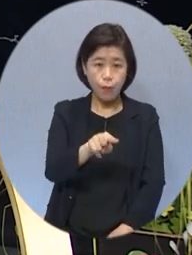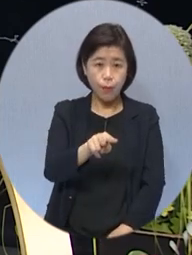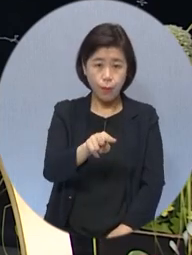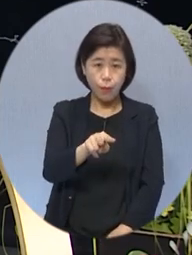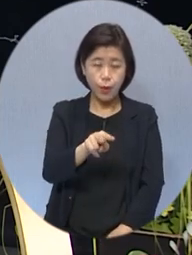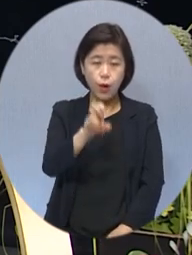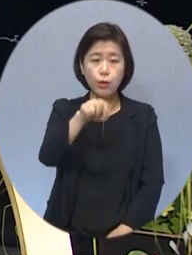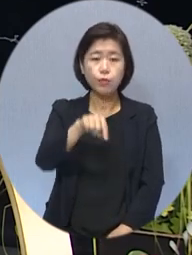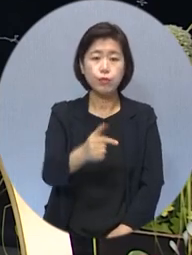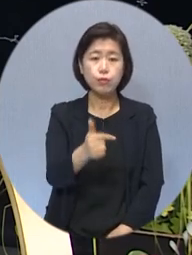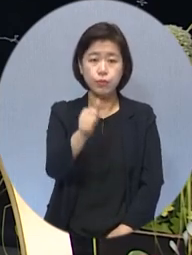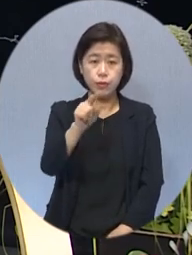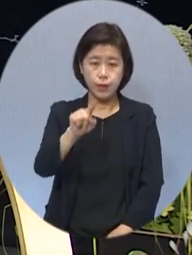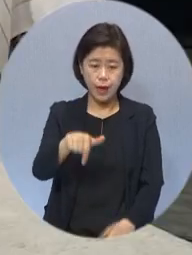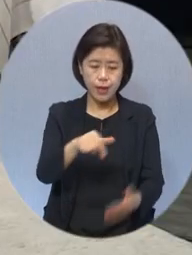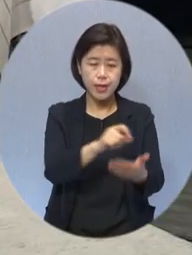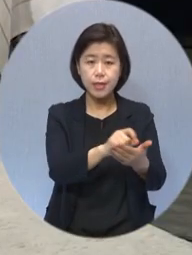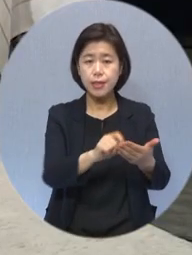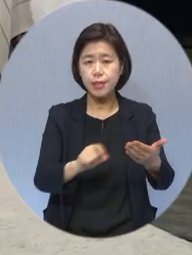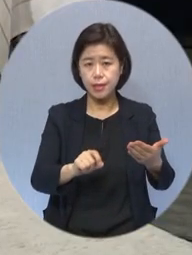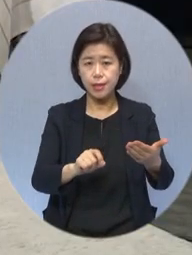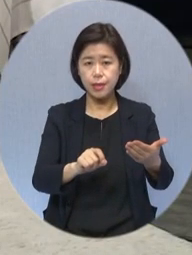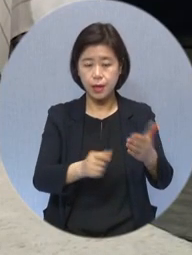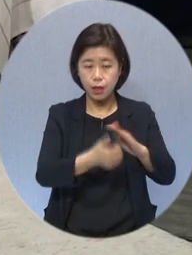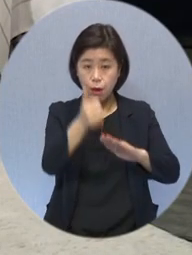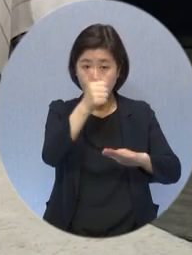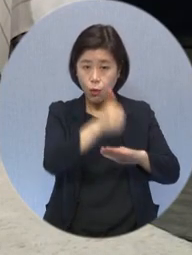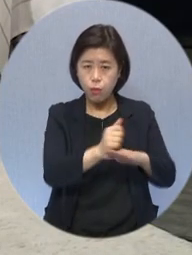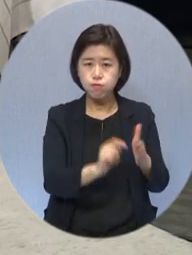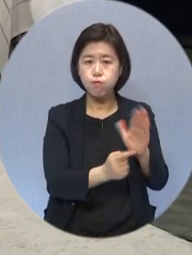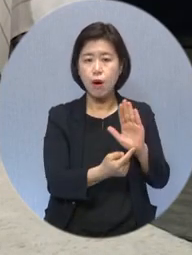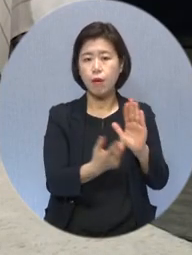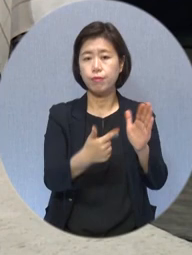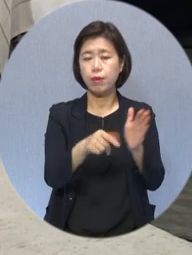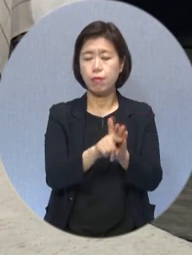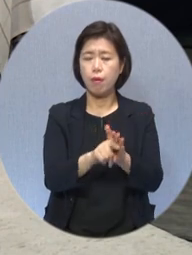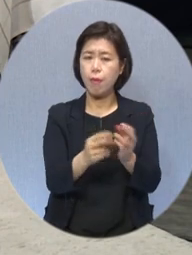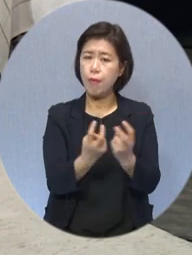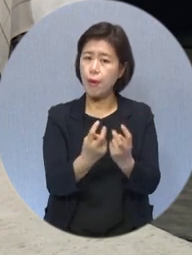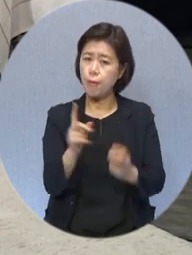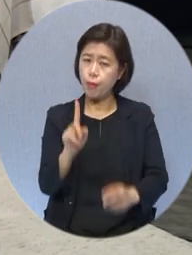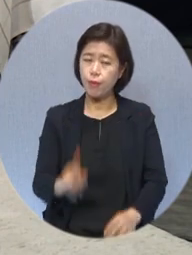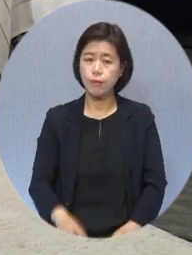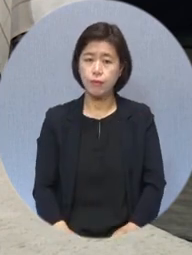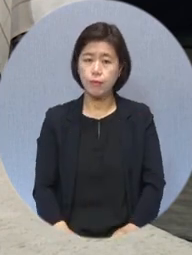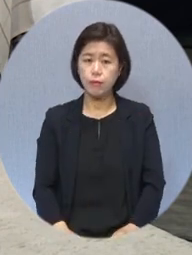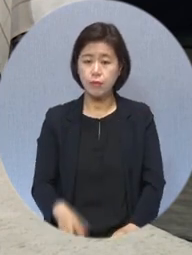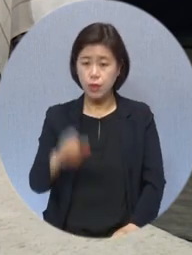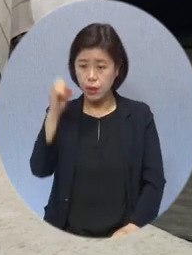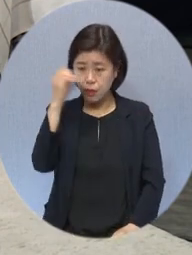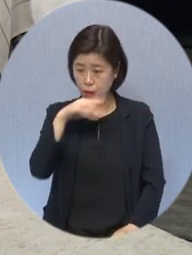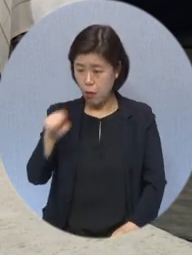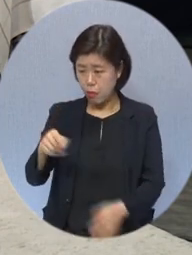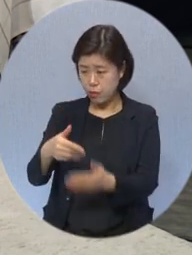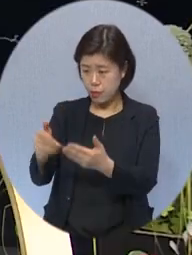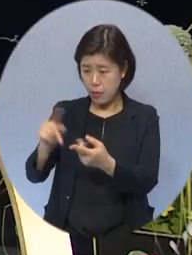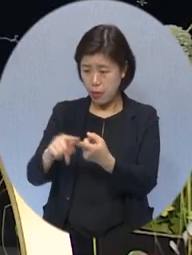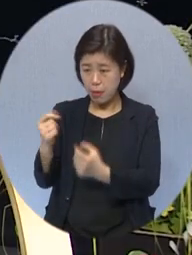성공 기준은 무엇일까요? 그저 그림을 읽어주고 해설하는 그 정도로 동의하게 되는